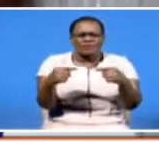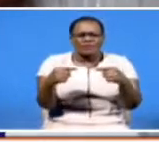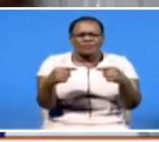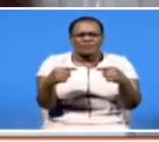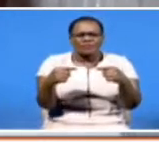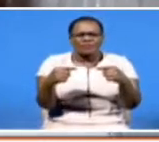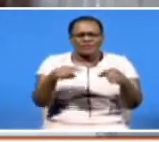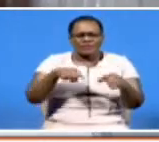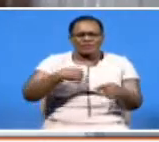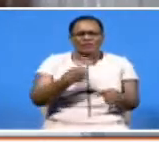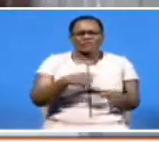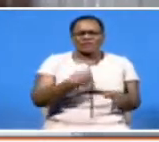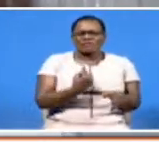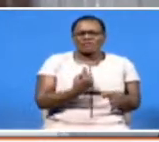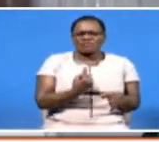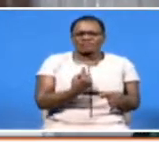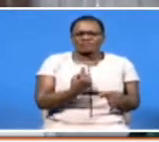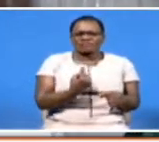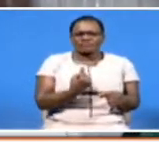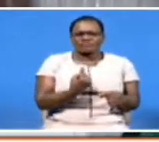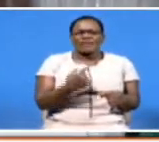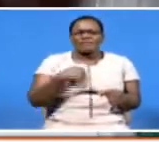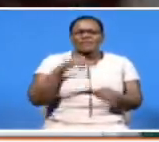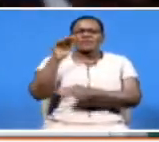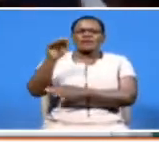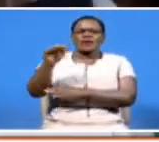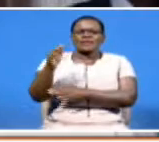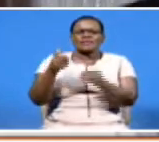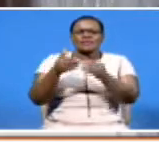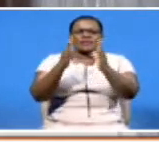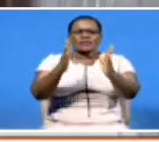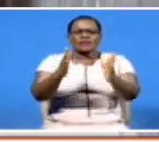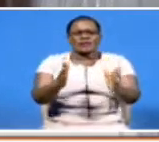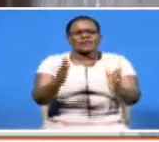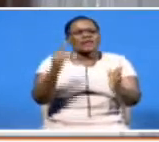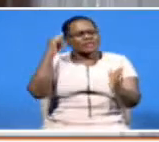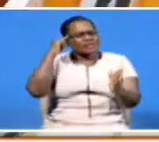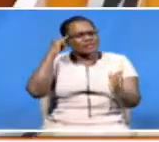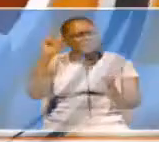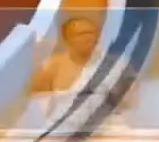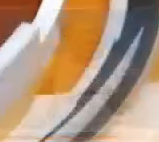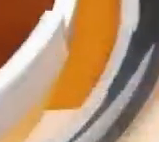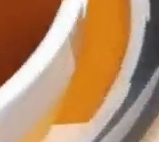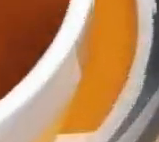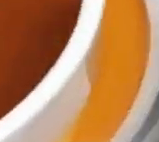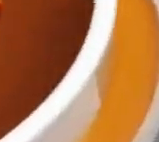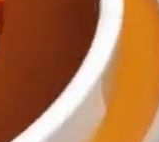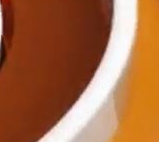to themselves. So I'm calling them to think twice.